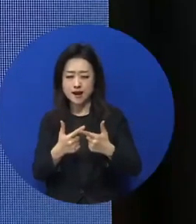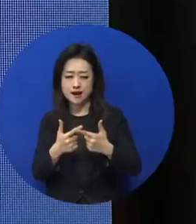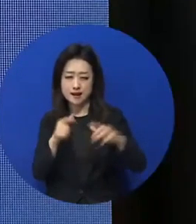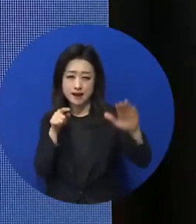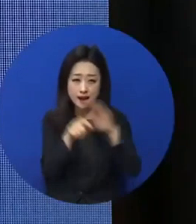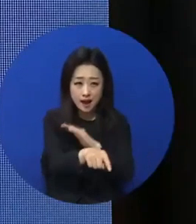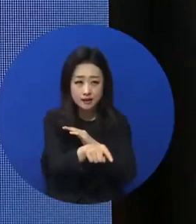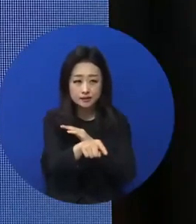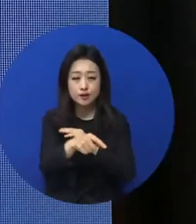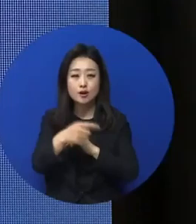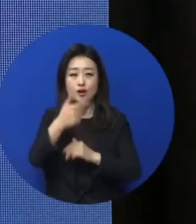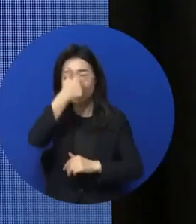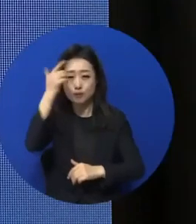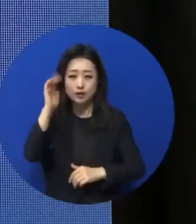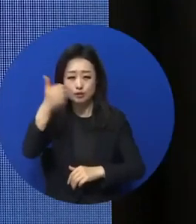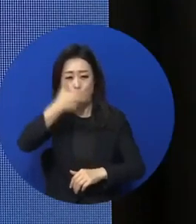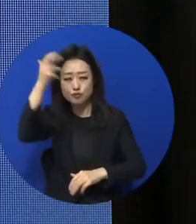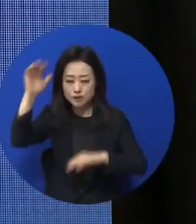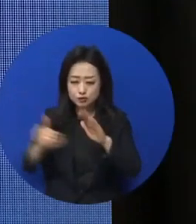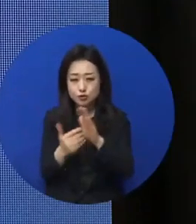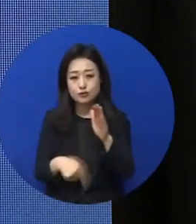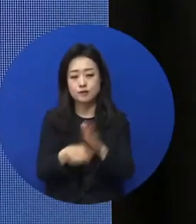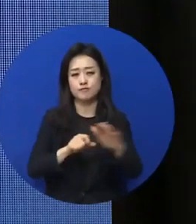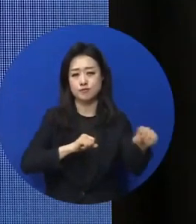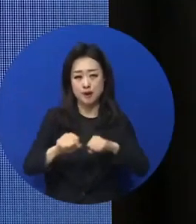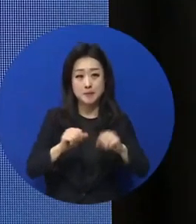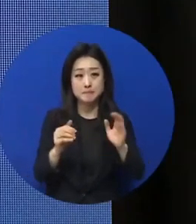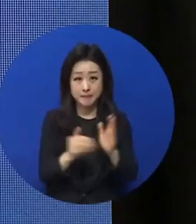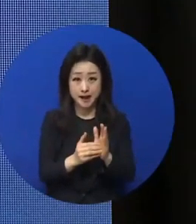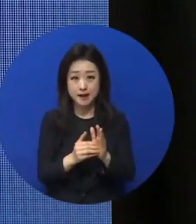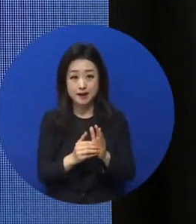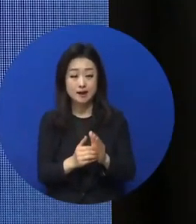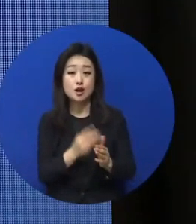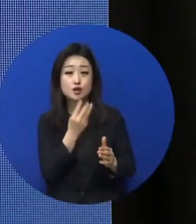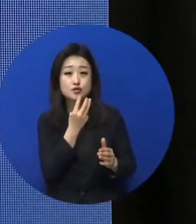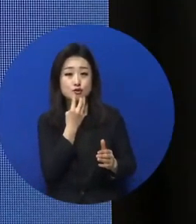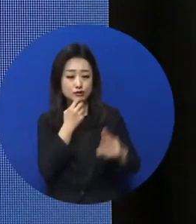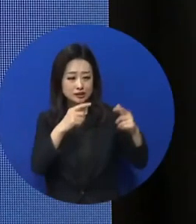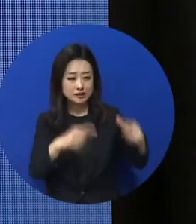향했습니다. 재선을 지낸 서울 지역구를 던졌습니다.